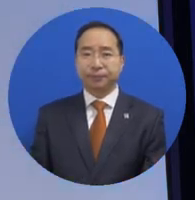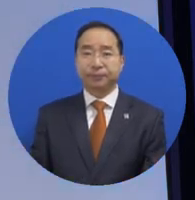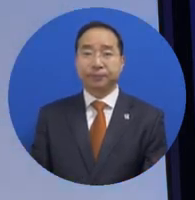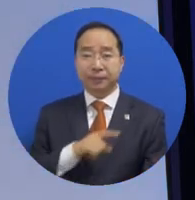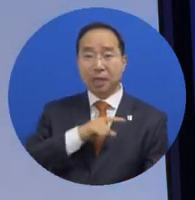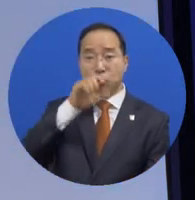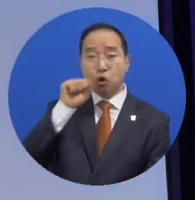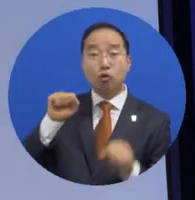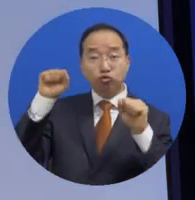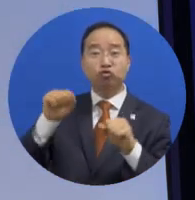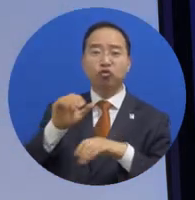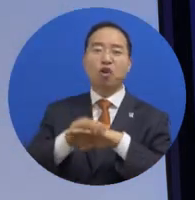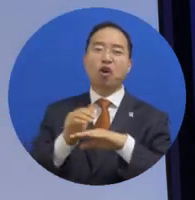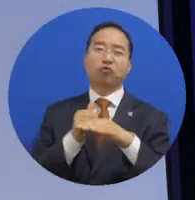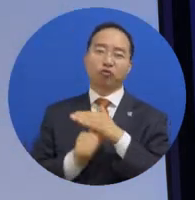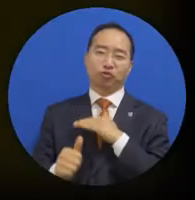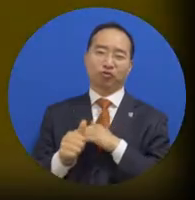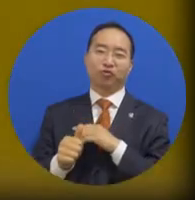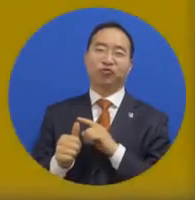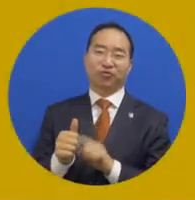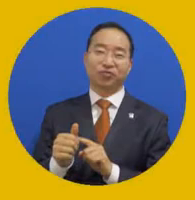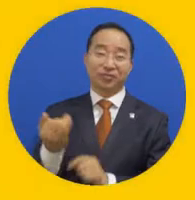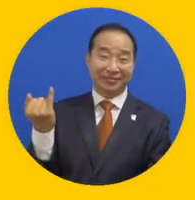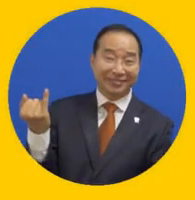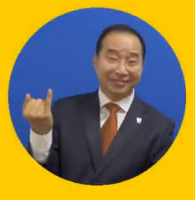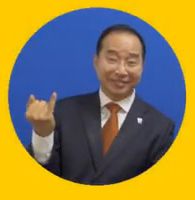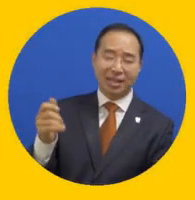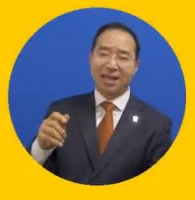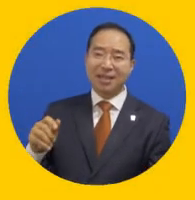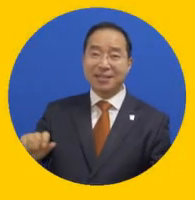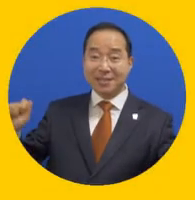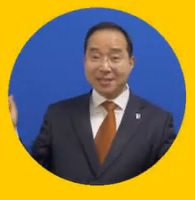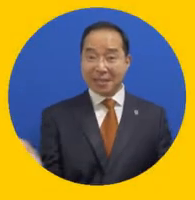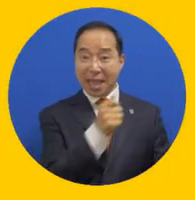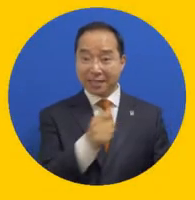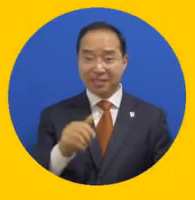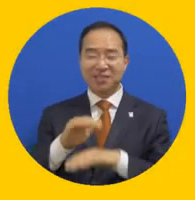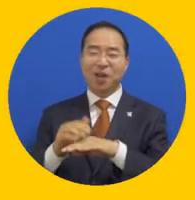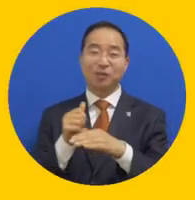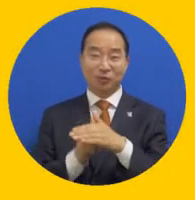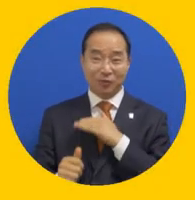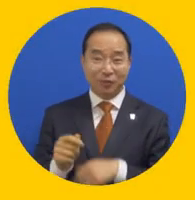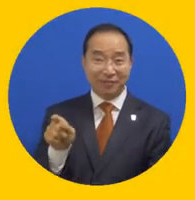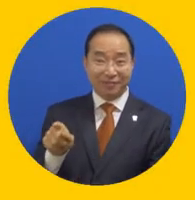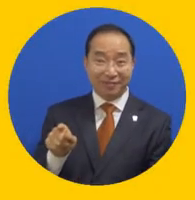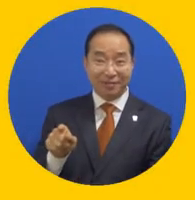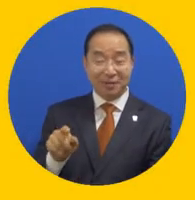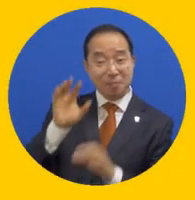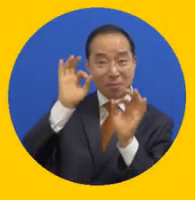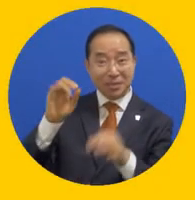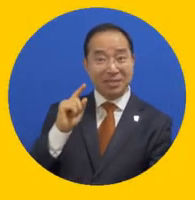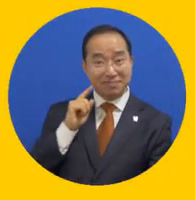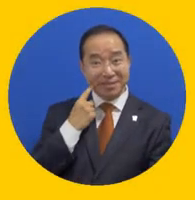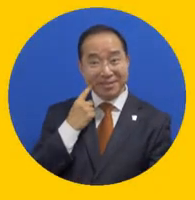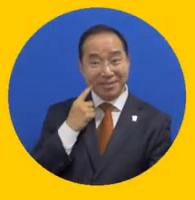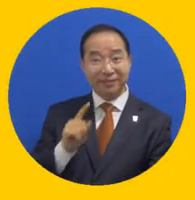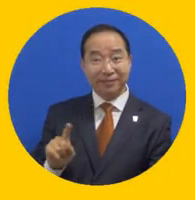제가 제일 좋아하는 운동선수입니다. 세레나 윌리엄스라는 테니스 선수인데요. 여러분 보시기에